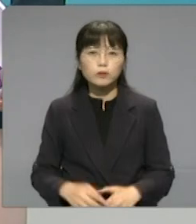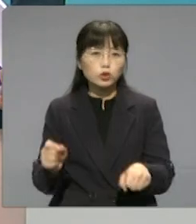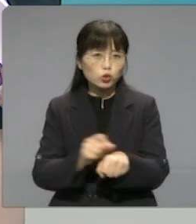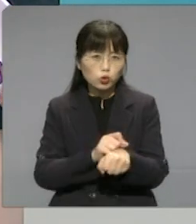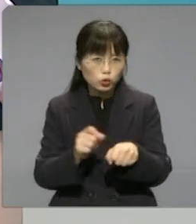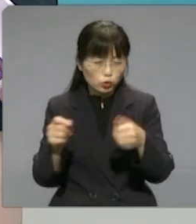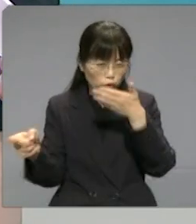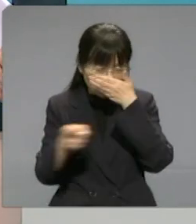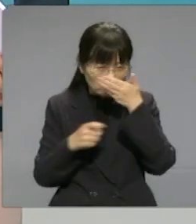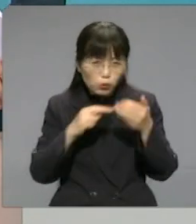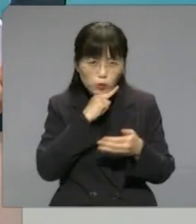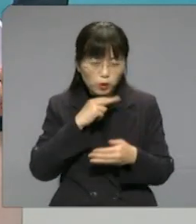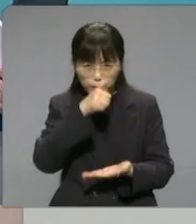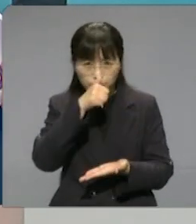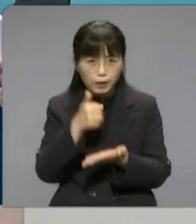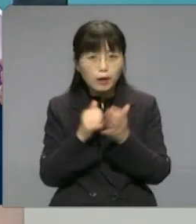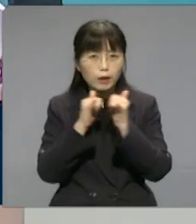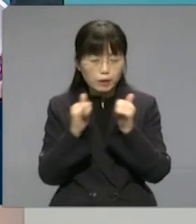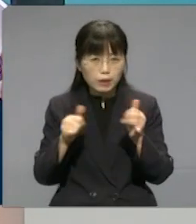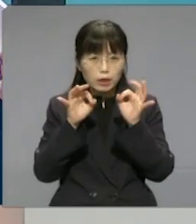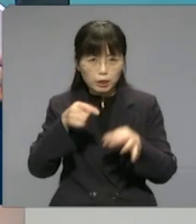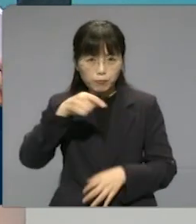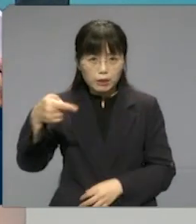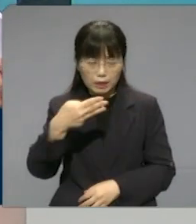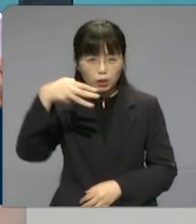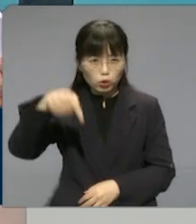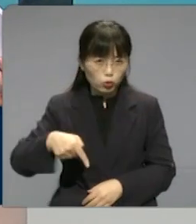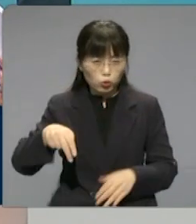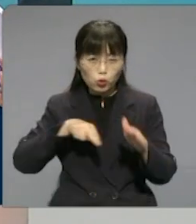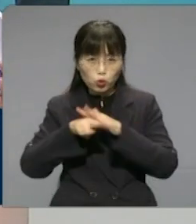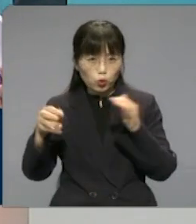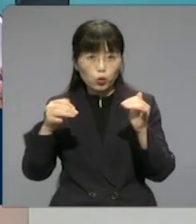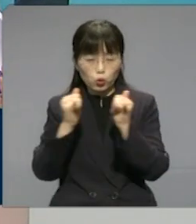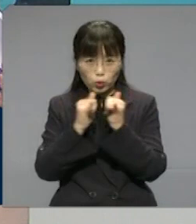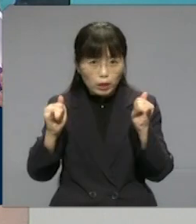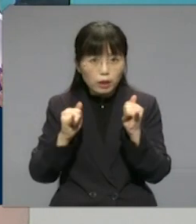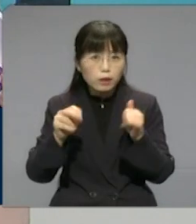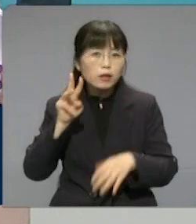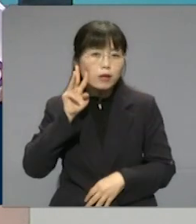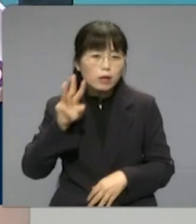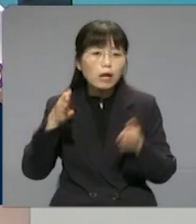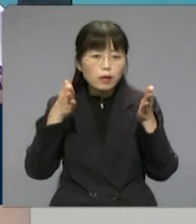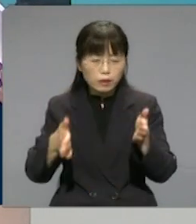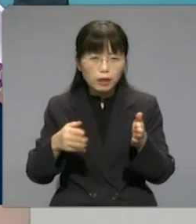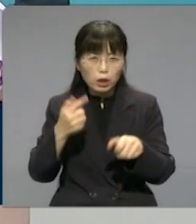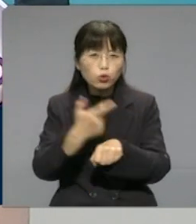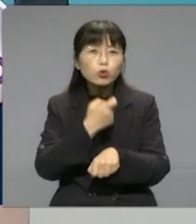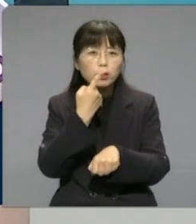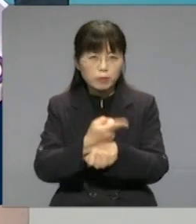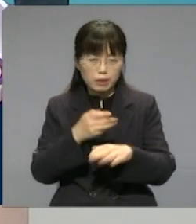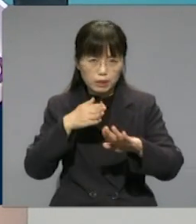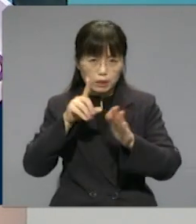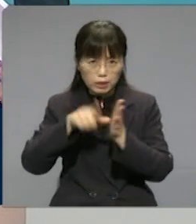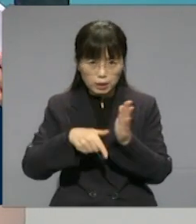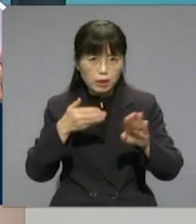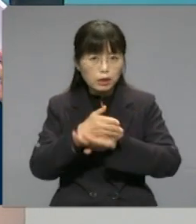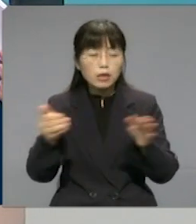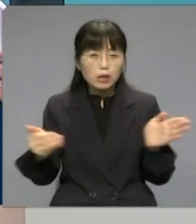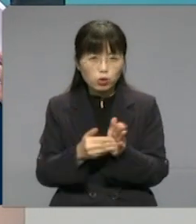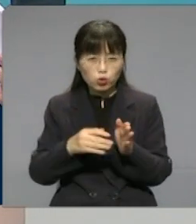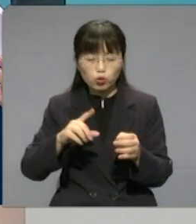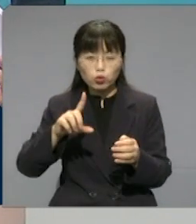특수 강도 혐의 피의자 김길수 병원 치료도 중 도주한지 사흘째 정확히는 61시간이 지났습니다